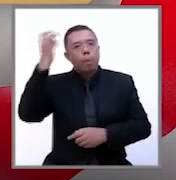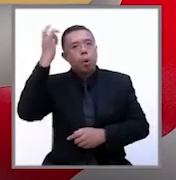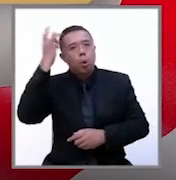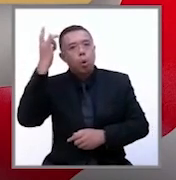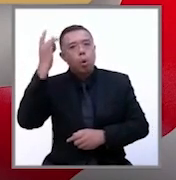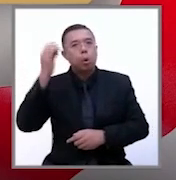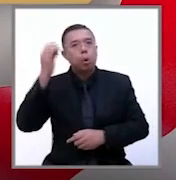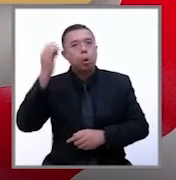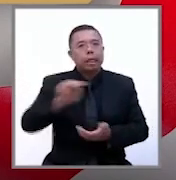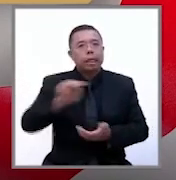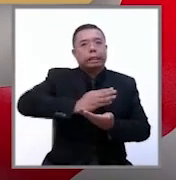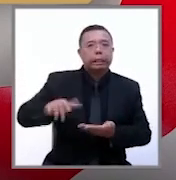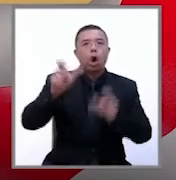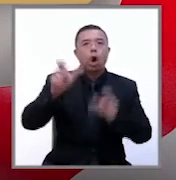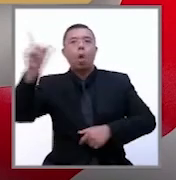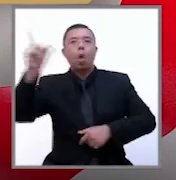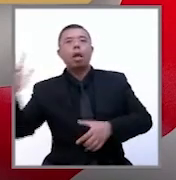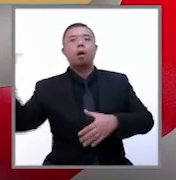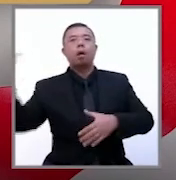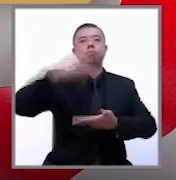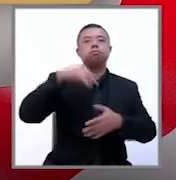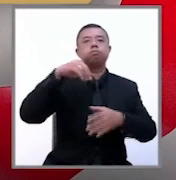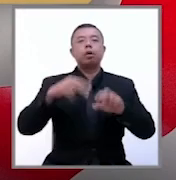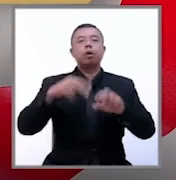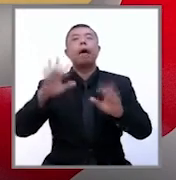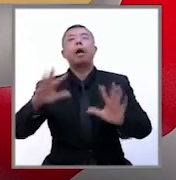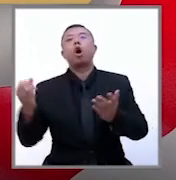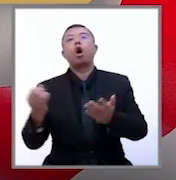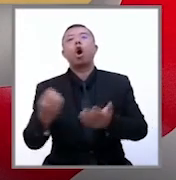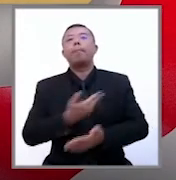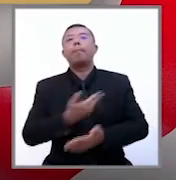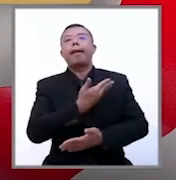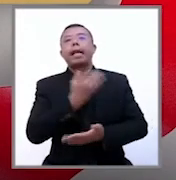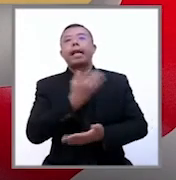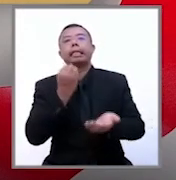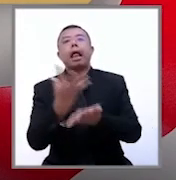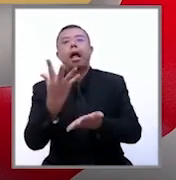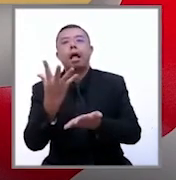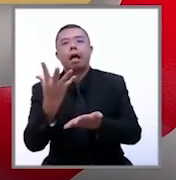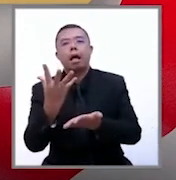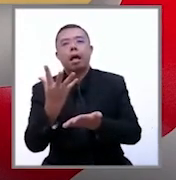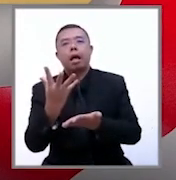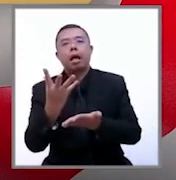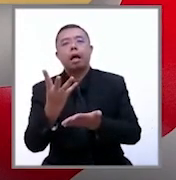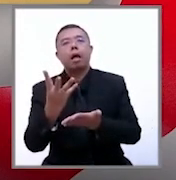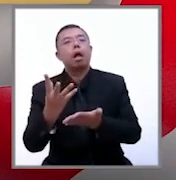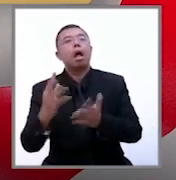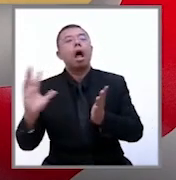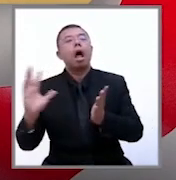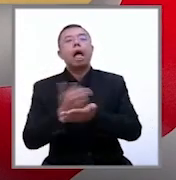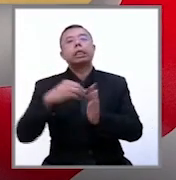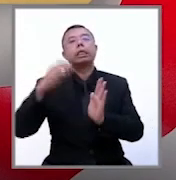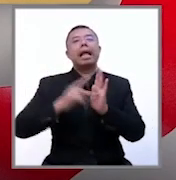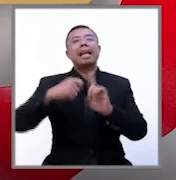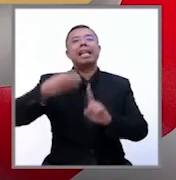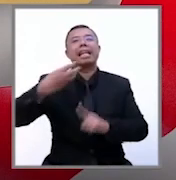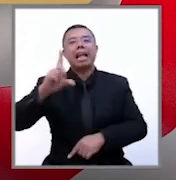asing dan juga yang terjadi korban kec akaan di sisi yang lain pemasukan dari nikel kita juga